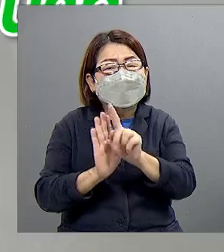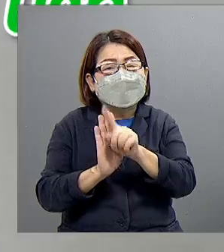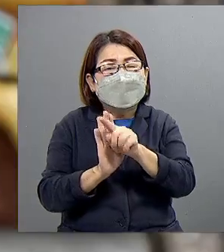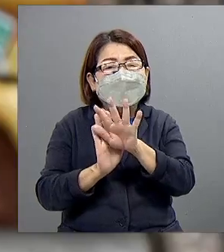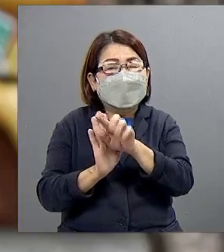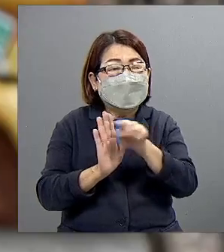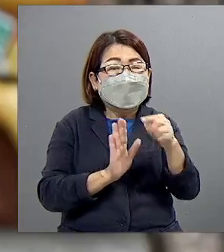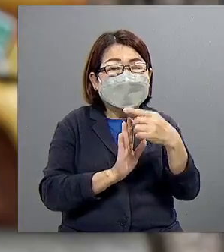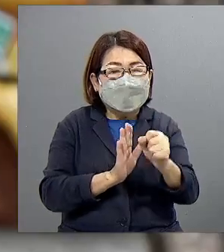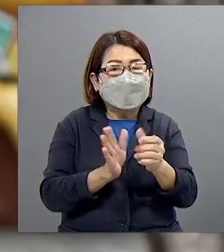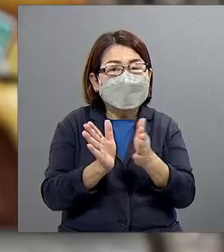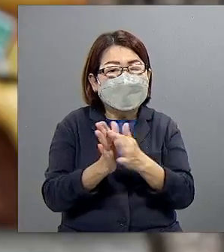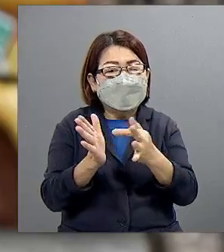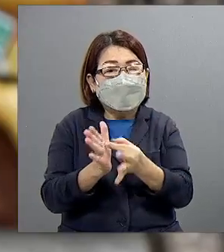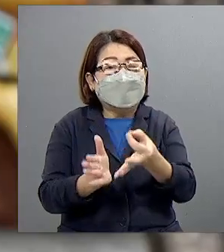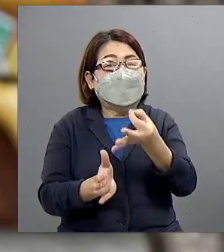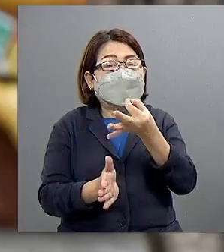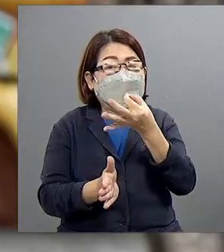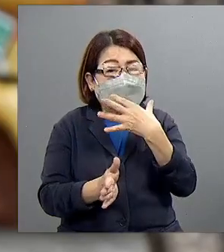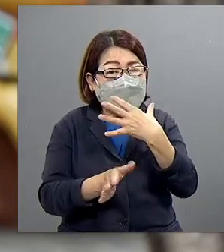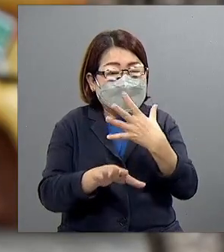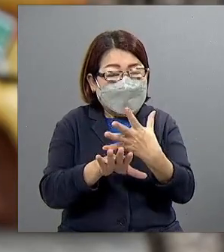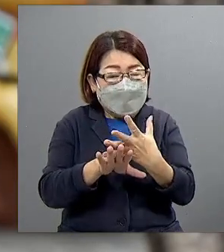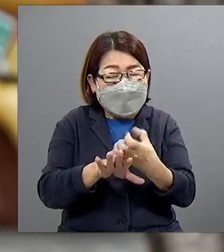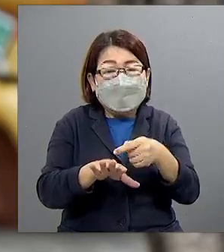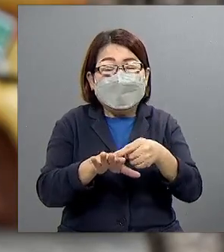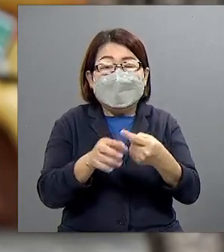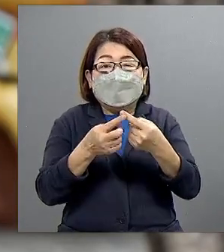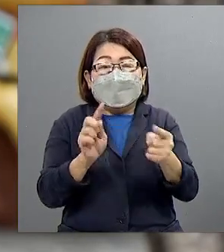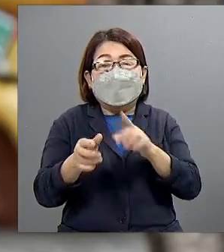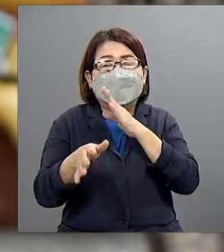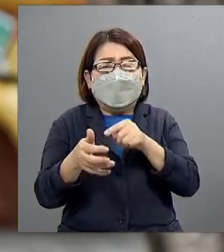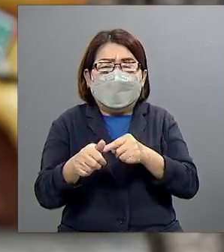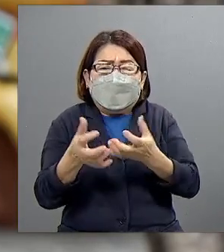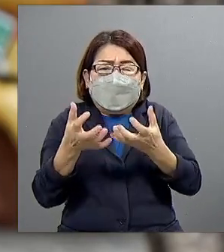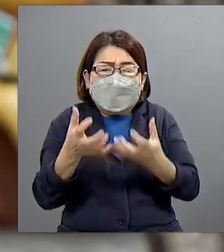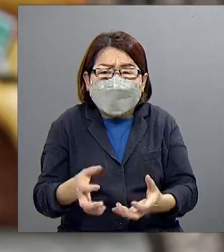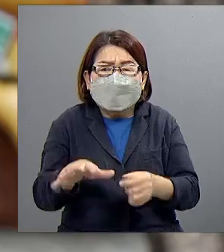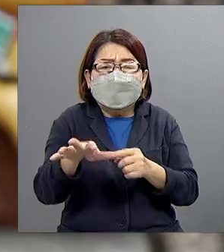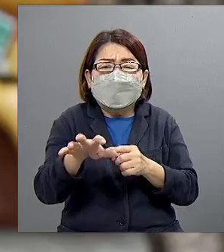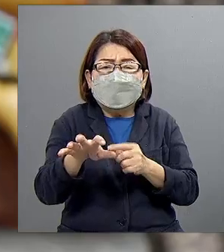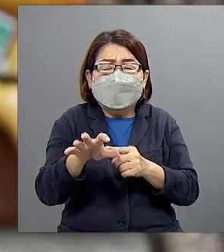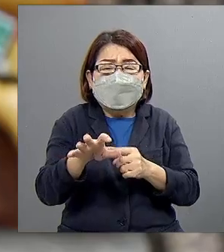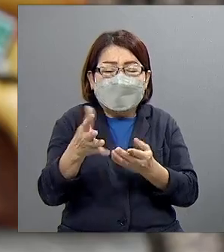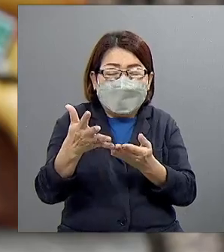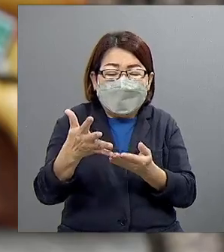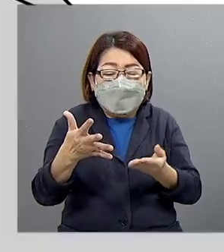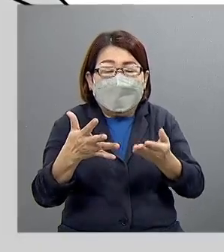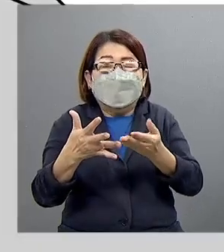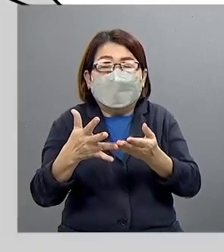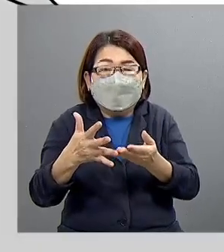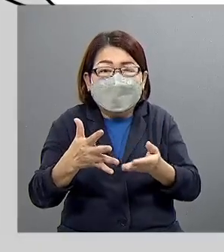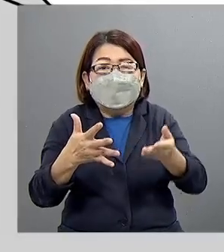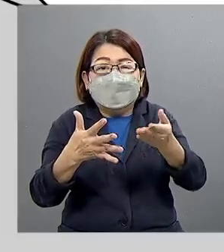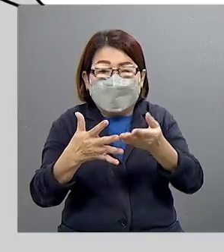เสบแต่หากผู้ป่วยมาในระยะที่รุนแรงมากขึ้นเช่นในระยะที่2หรือ3เราอาจจะมีการ